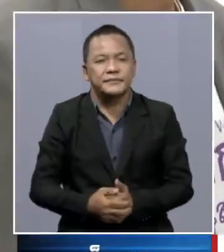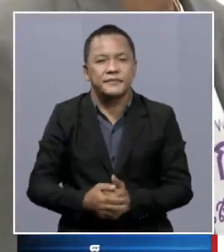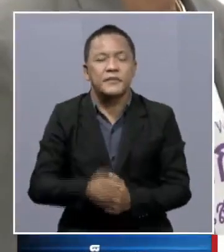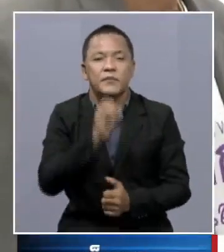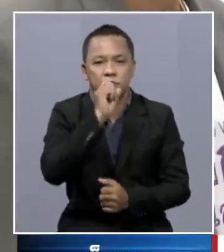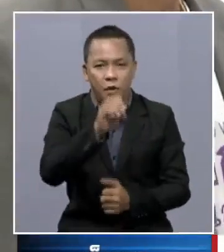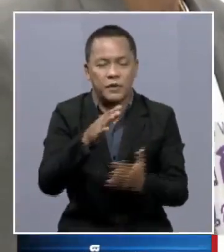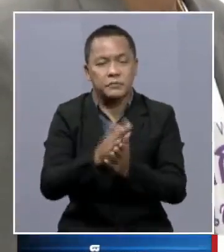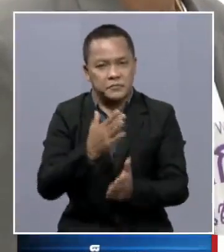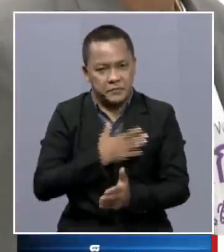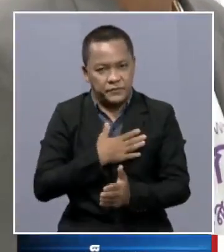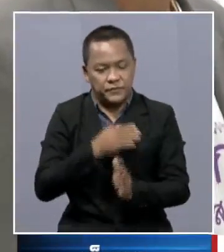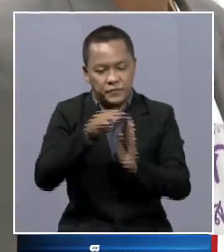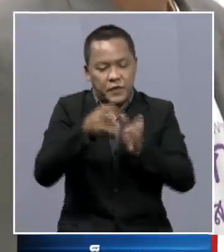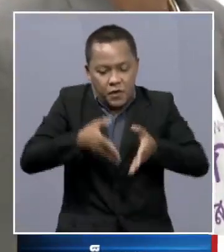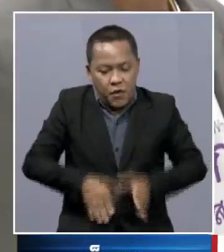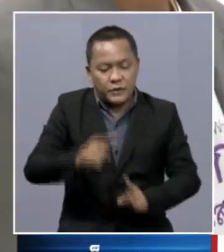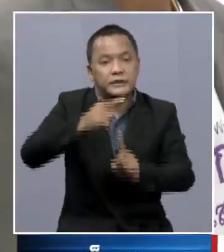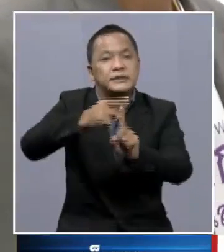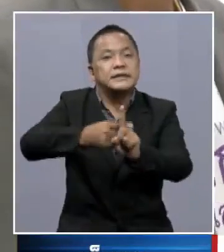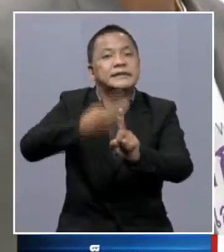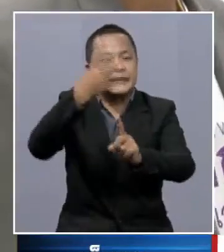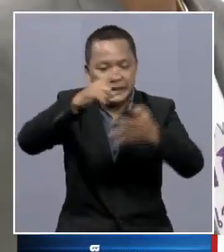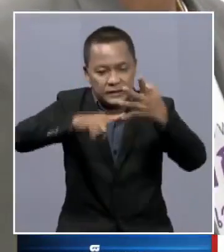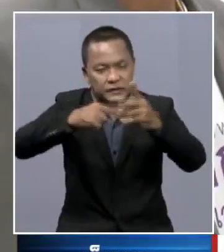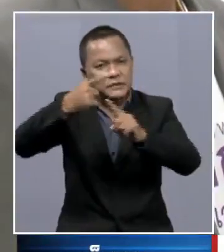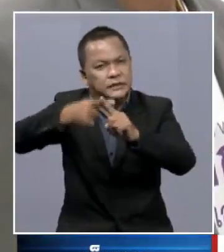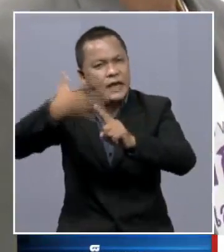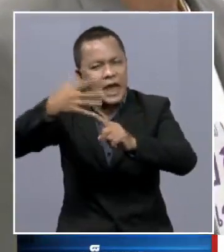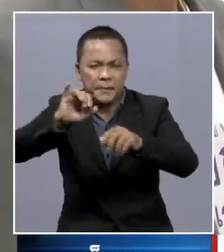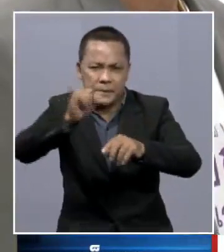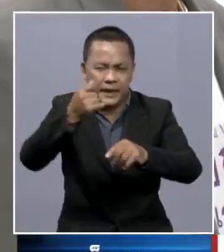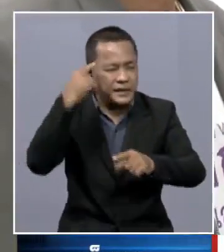คุณน๊อบอกว่าตัวเธเมกำหนติปลายเดือนเมษา yond opp splacc dec